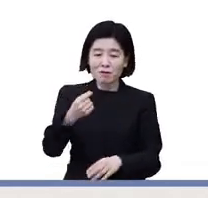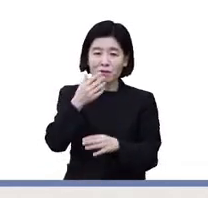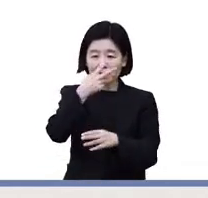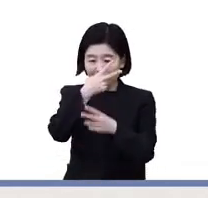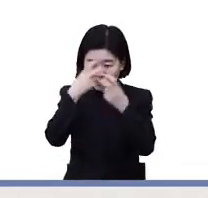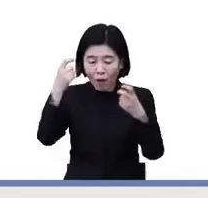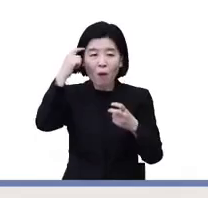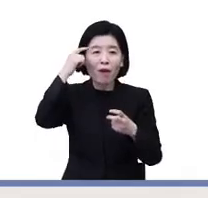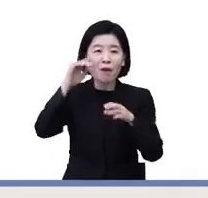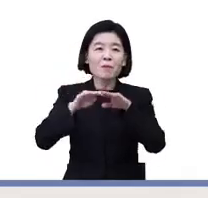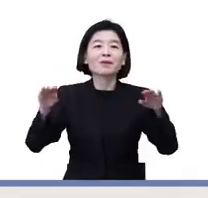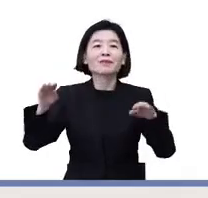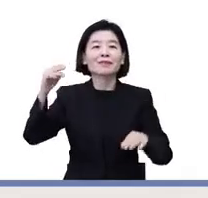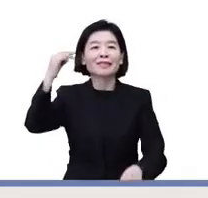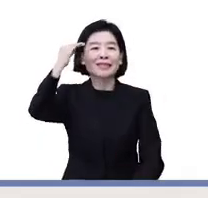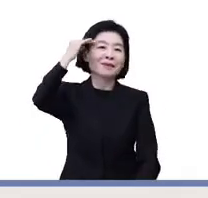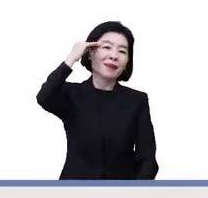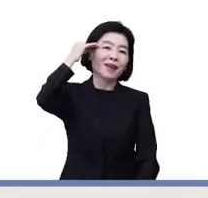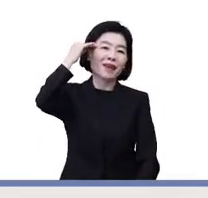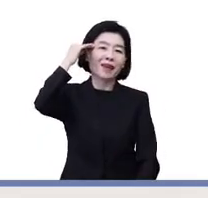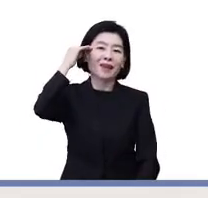생각이 들 수 있을 겁니다.